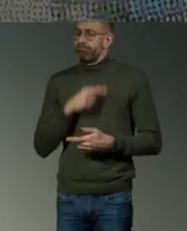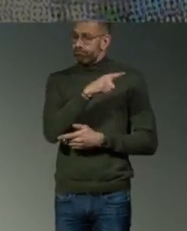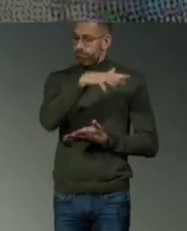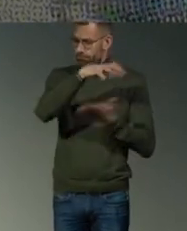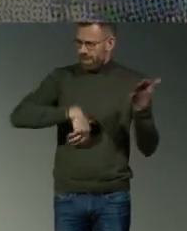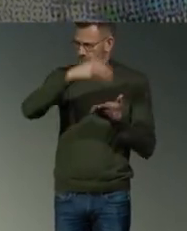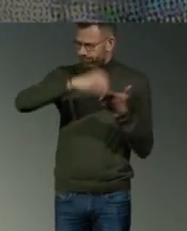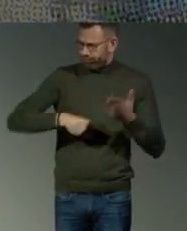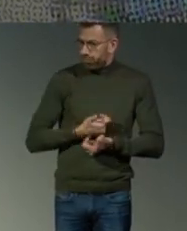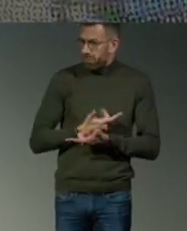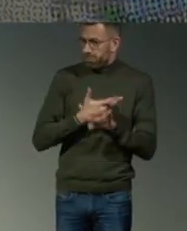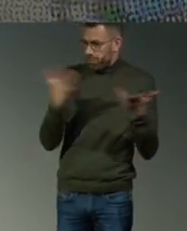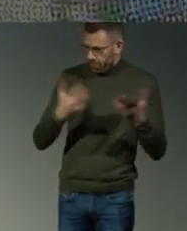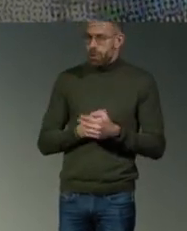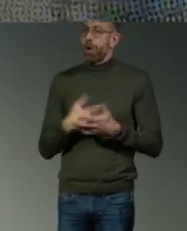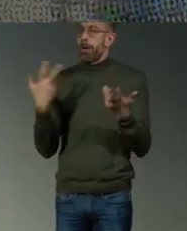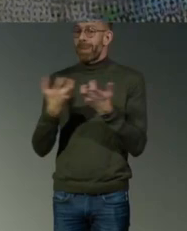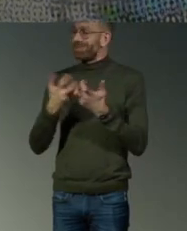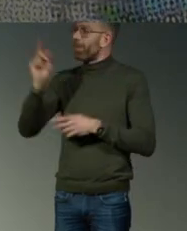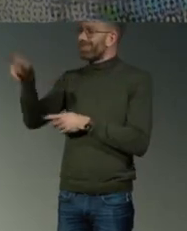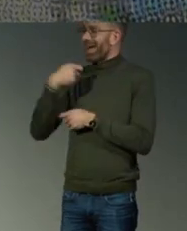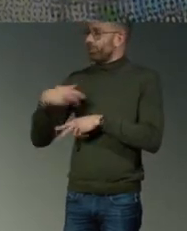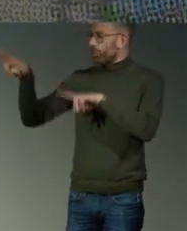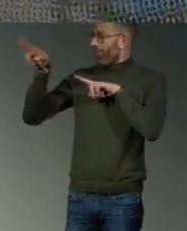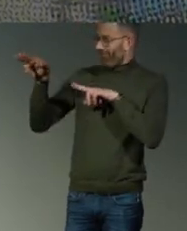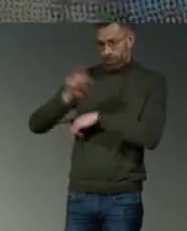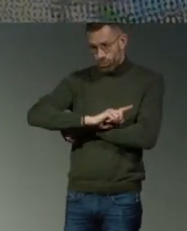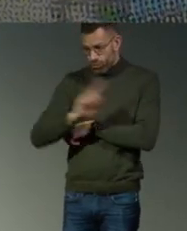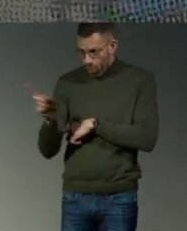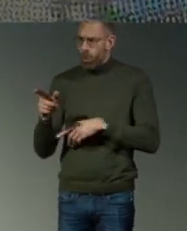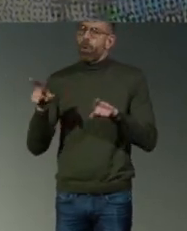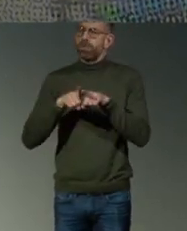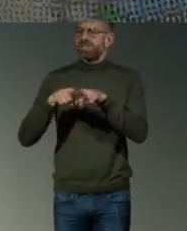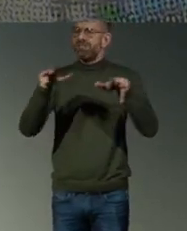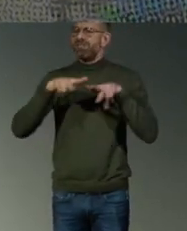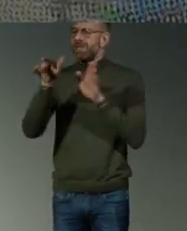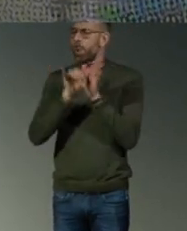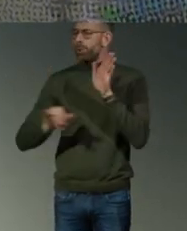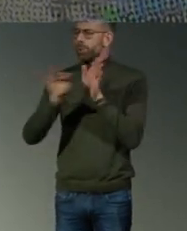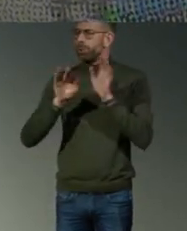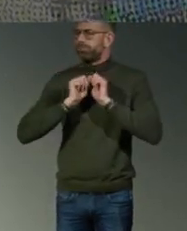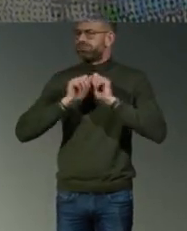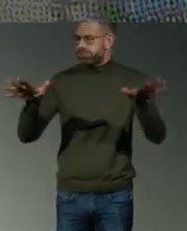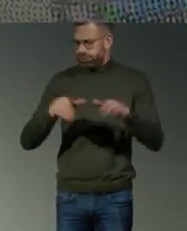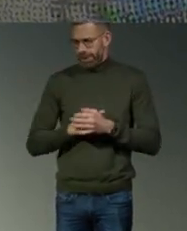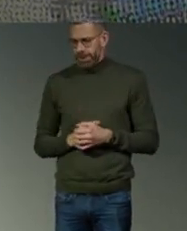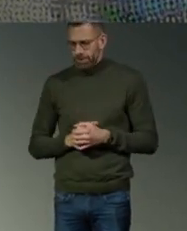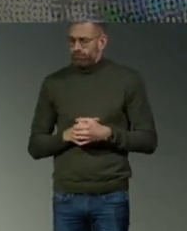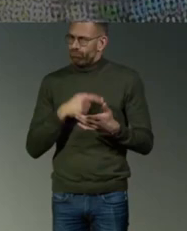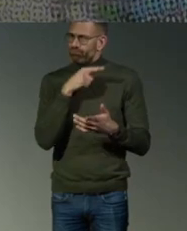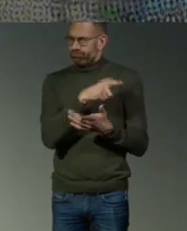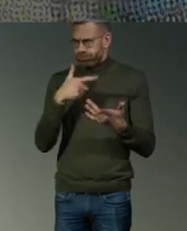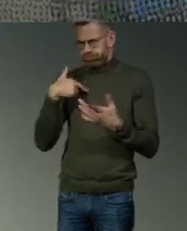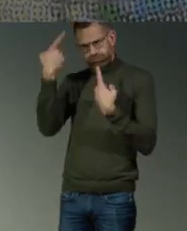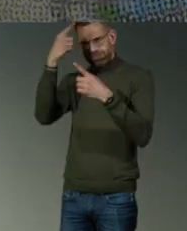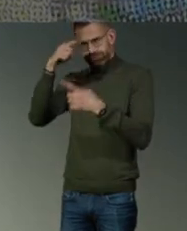ce sujet, notamment Pas de fusil dans la nature et de nombreuses vidéos YouTube où vous travaillez notamment pour la